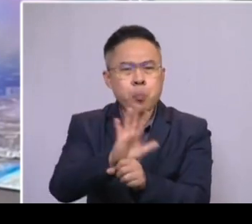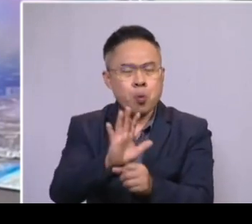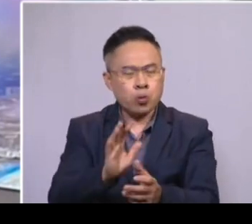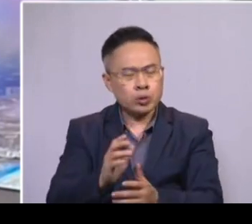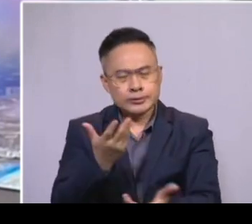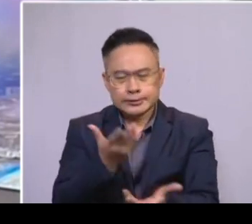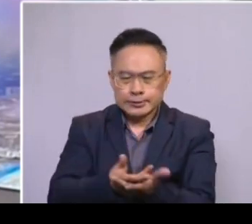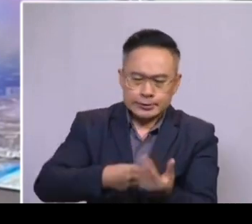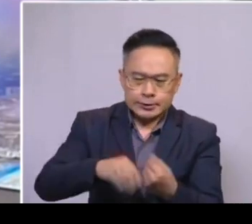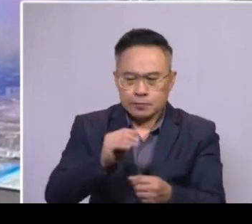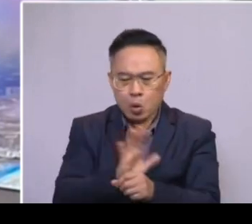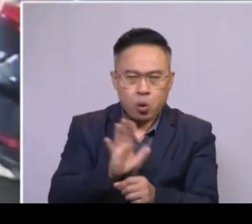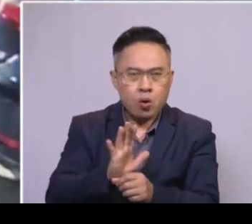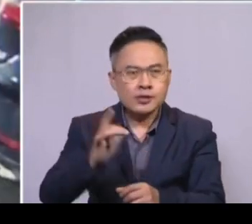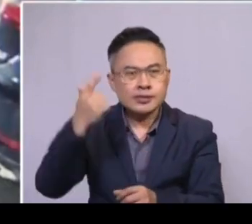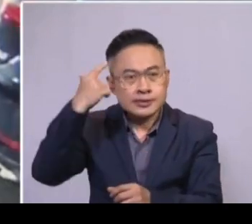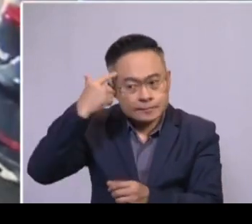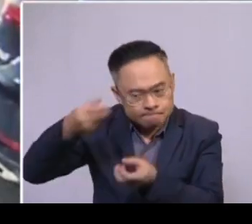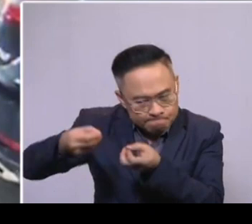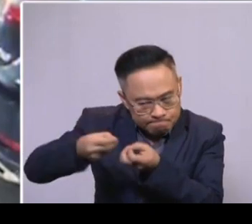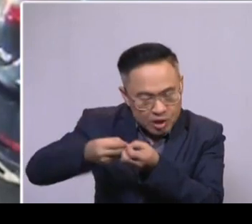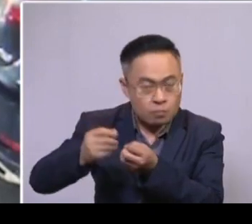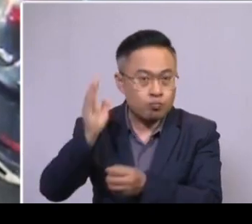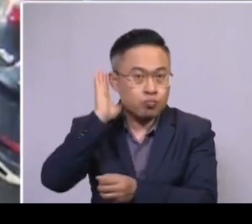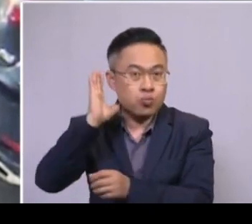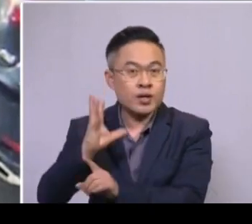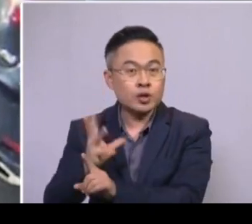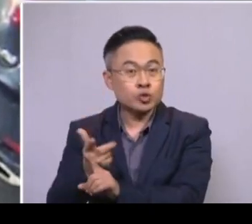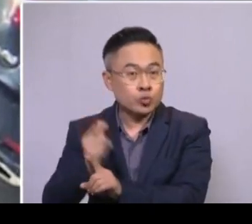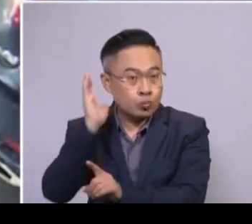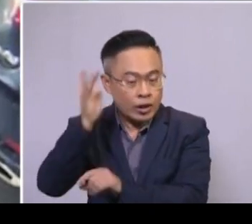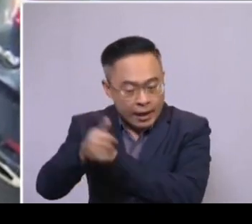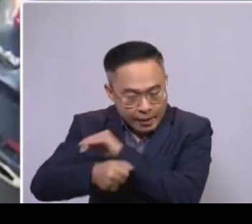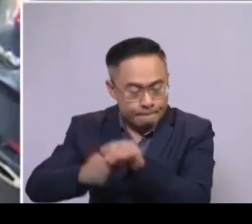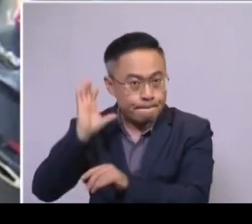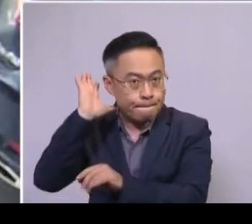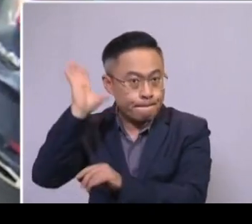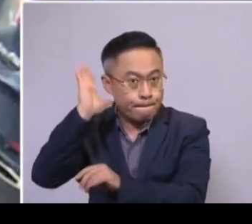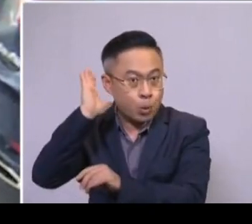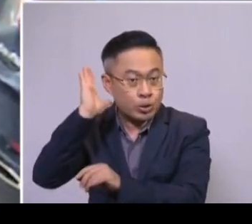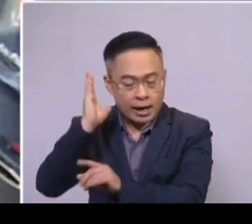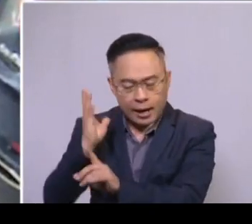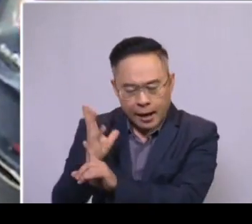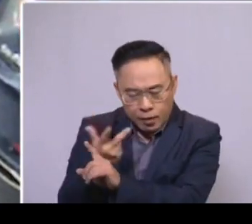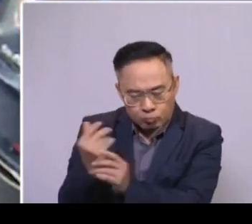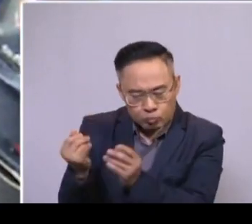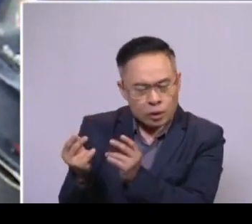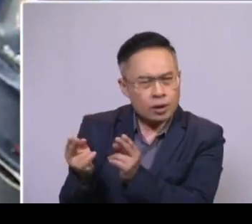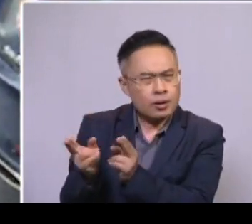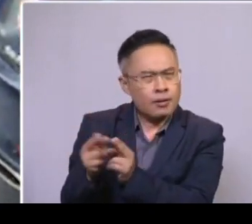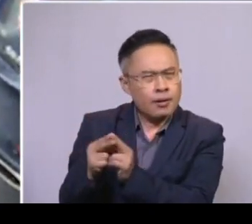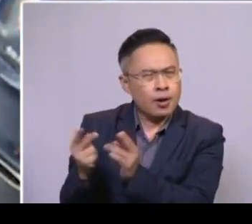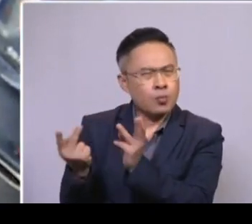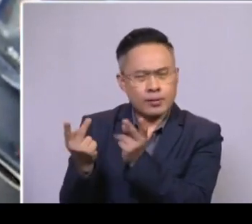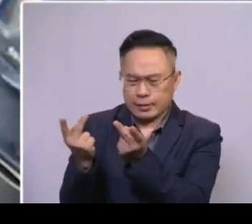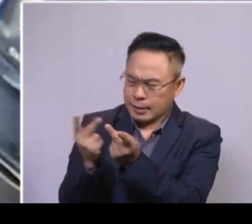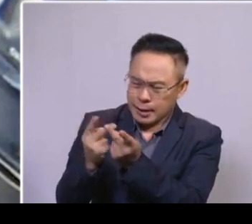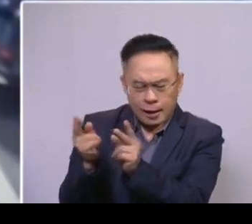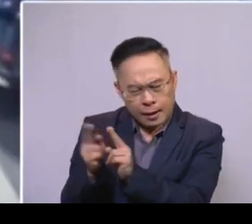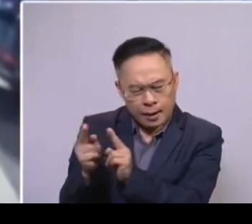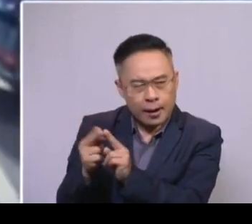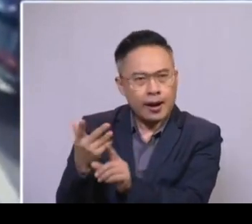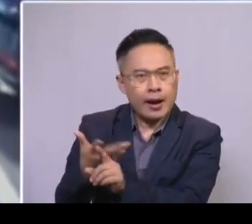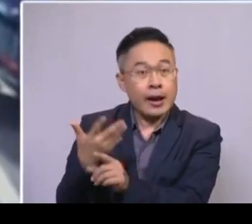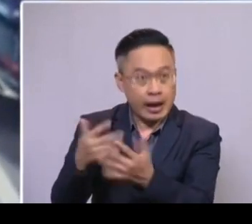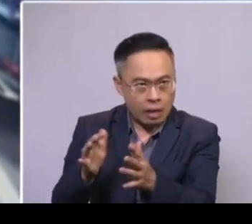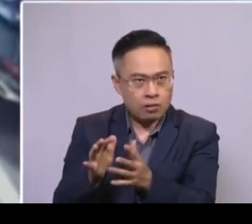ที่ผ่านมาซึ่งตอนนี้เนี่ยทางตำรวจจับกุมได้ครบแก๊ง 6คนแล้วประกอบไปด้วยณัฐพัชรหรือว่ากบคนนี้เป็น